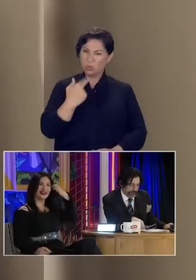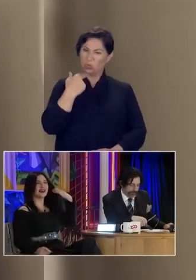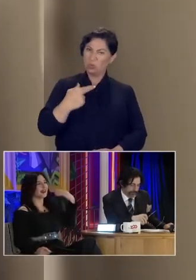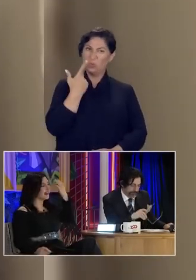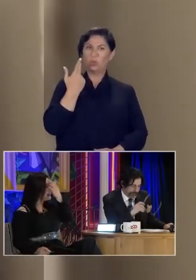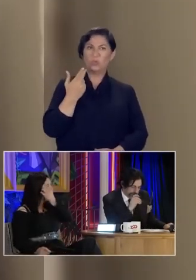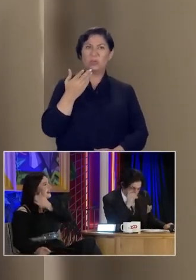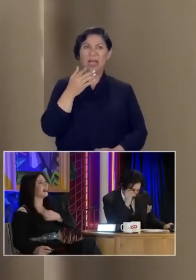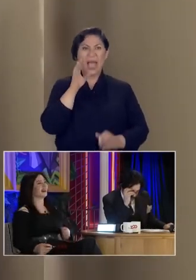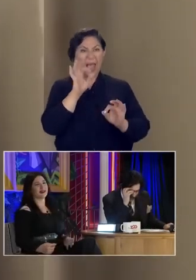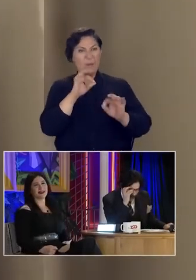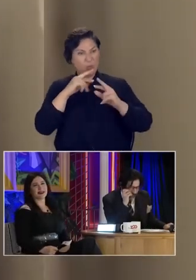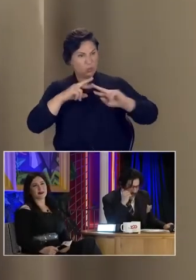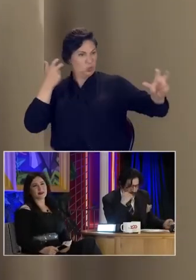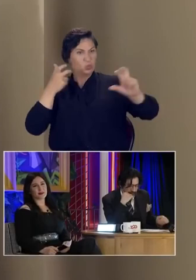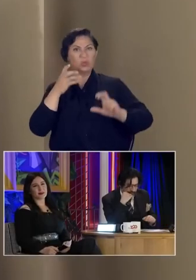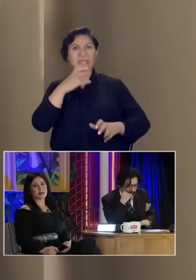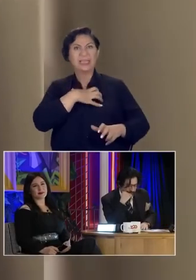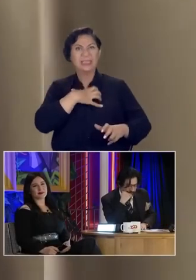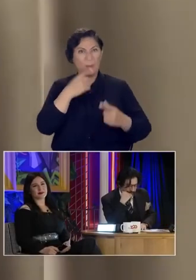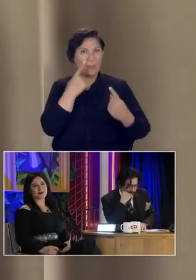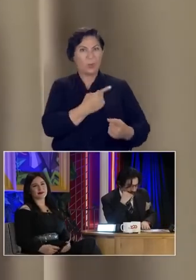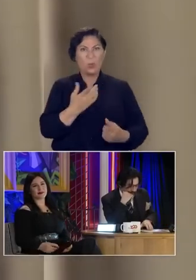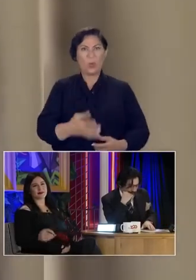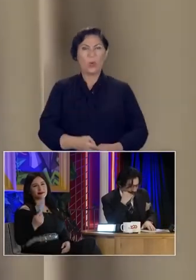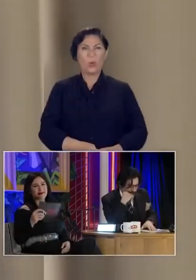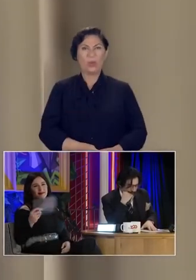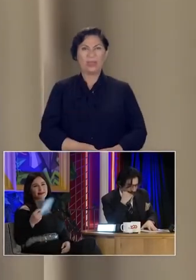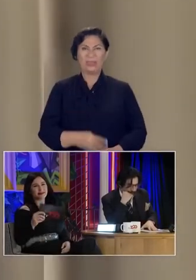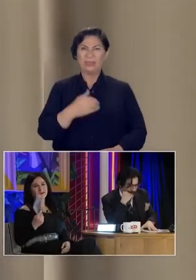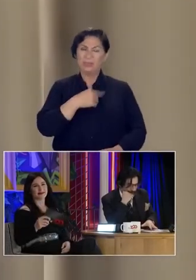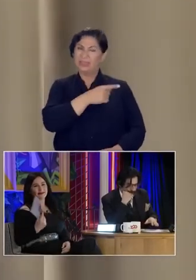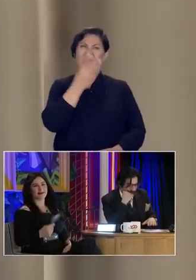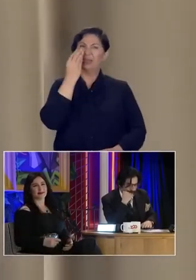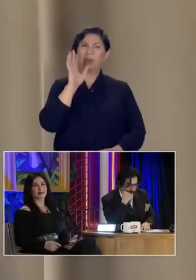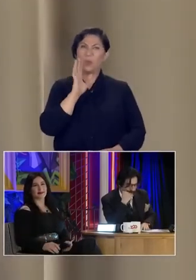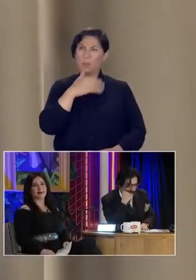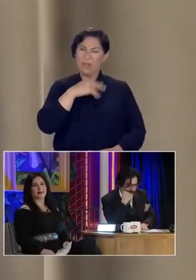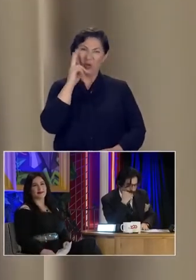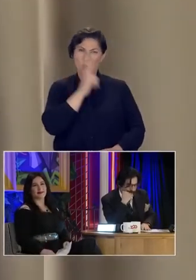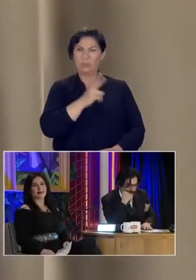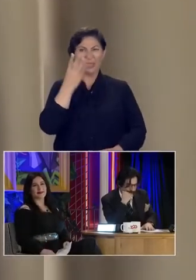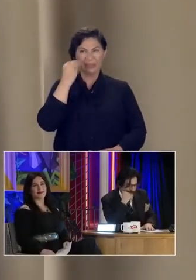Dibine küsme ha, ben diyeyim sana. Ben günah boynuna başımı almaymışım ha. Ben seni sağlamayacağım. Ben çorabımı etmişim sana.